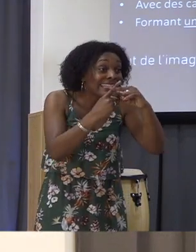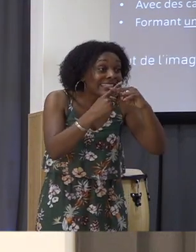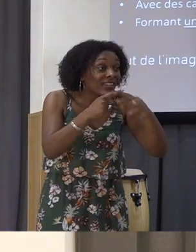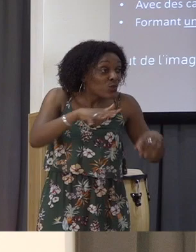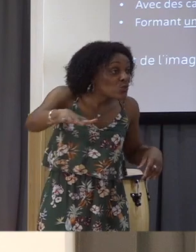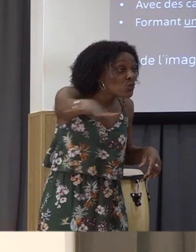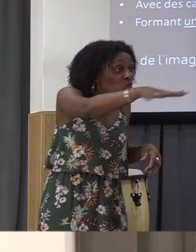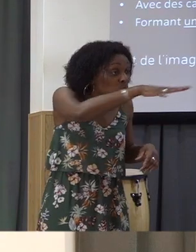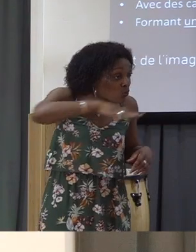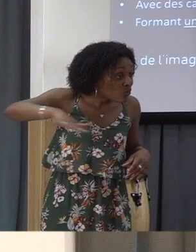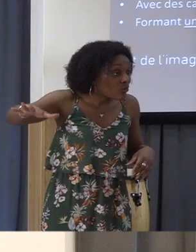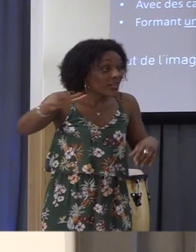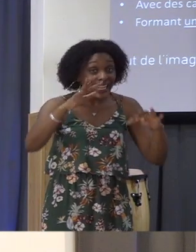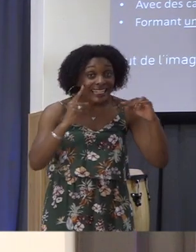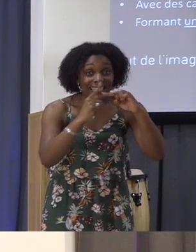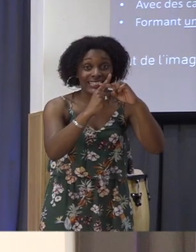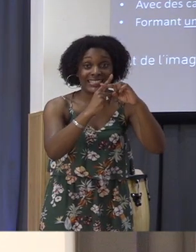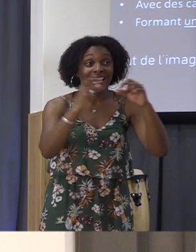c'est le corps de Christ.